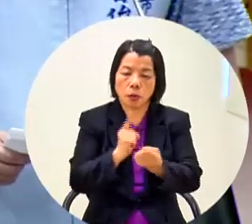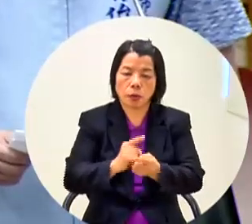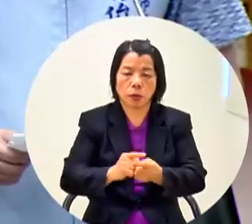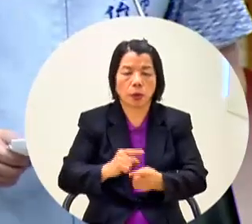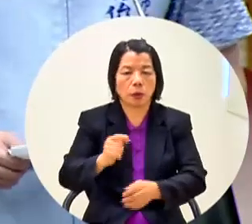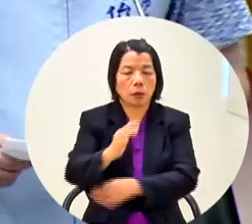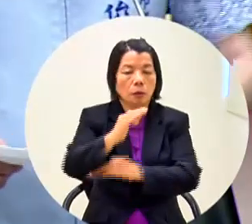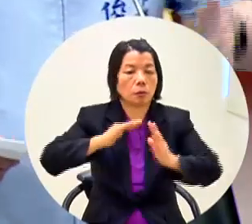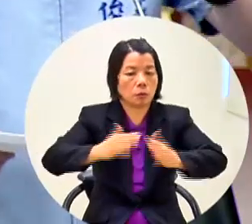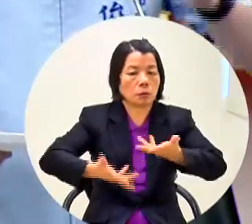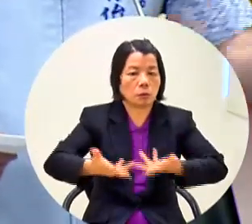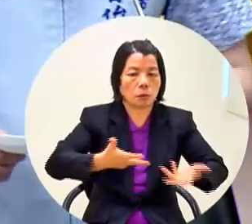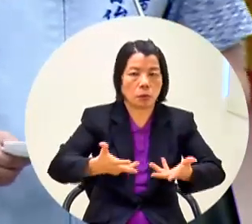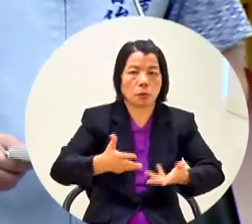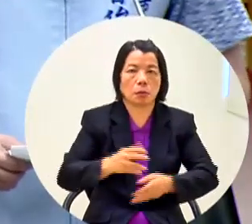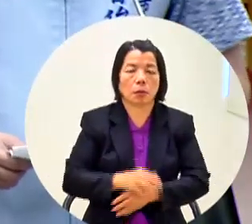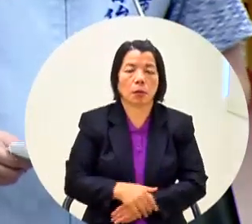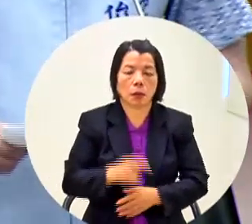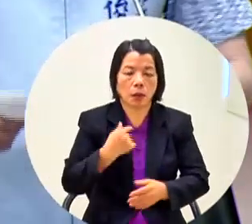市政政策、包括